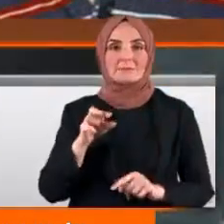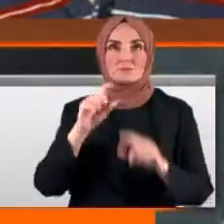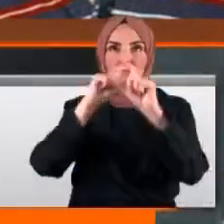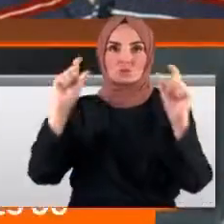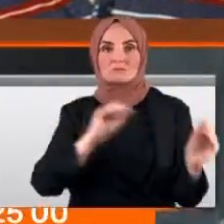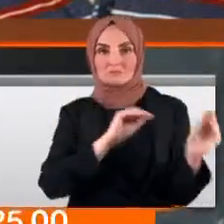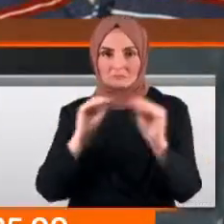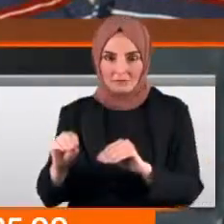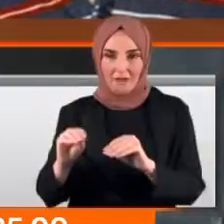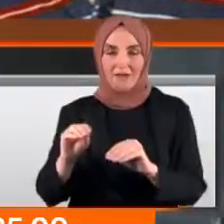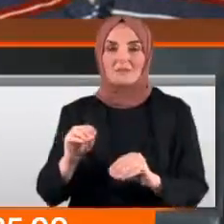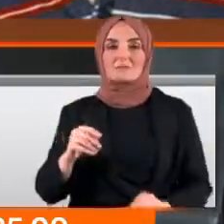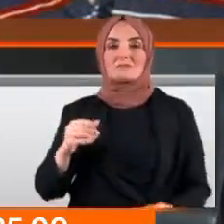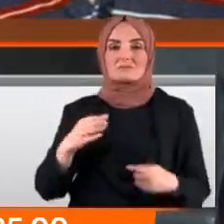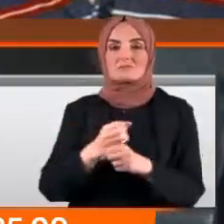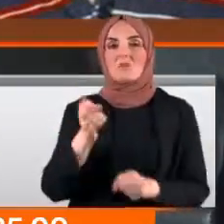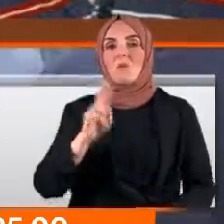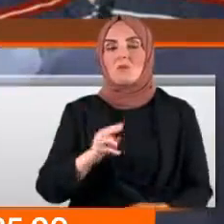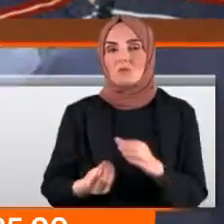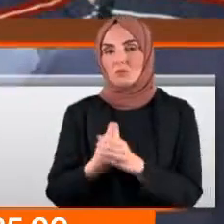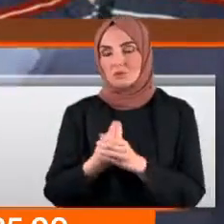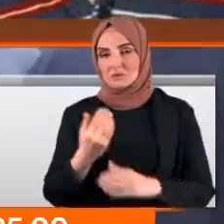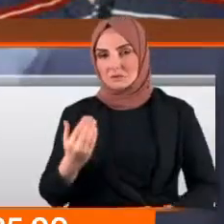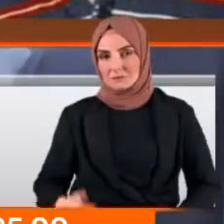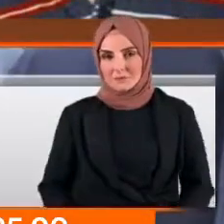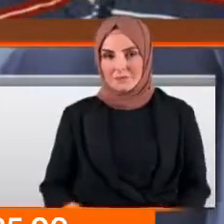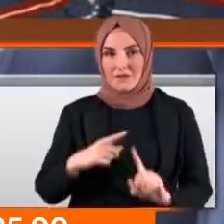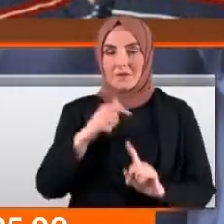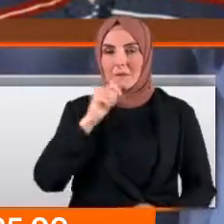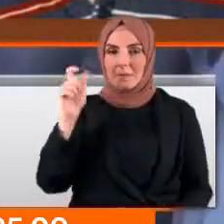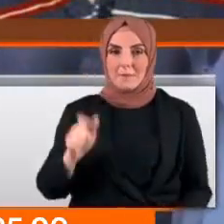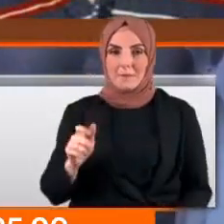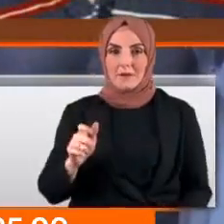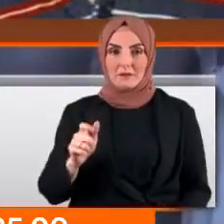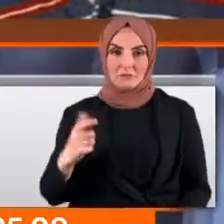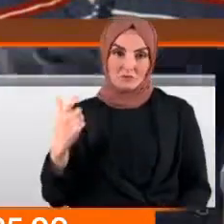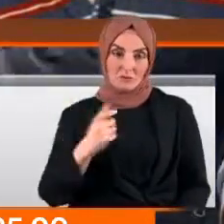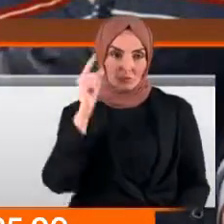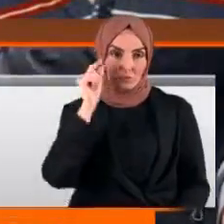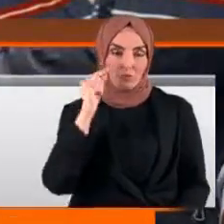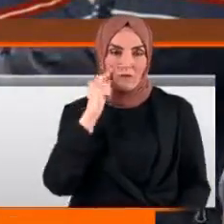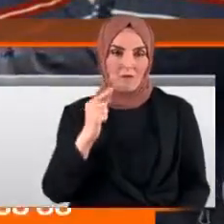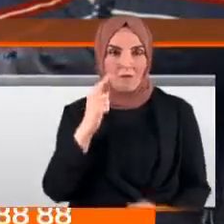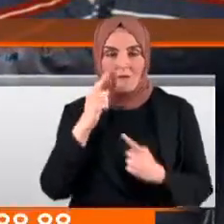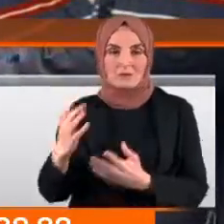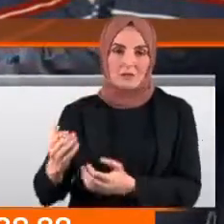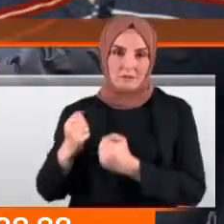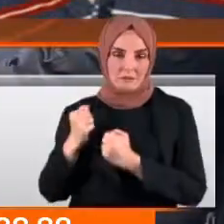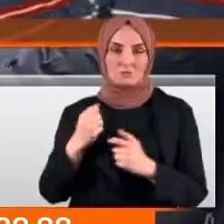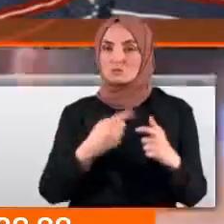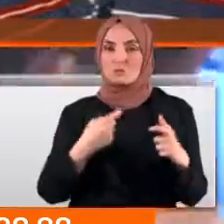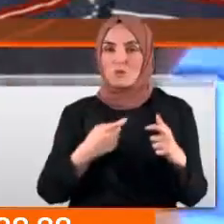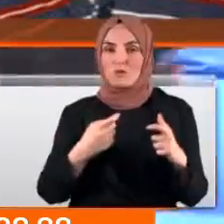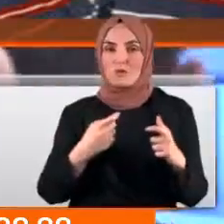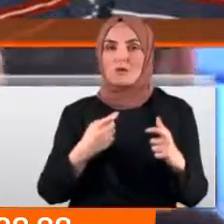Yürek dolusu helal ediyor musun? Taner Yaylacı cinayet şüphesiyle gözaltına alındı. Sorgusunda da her şeyi itiraf